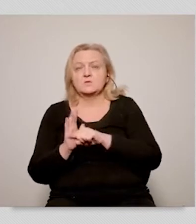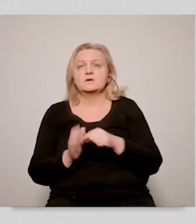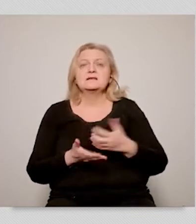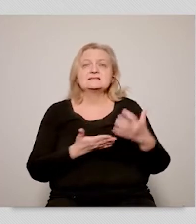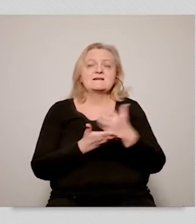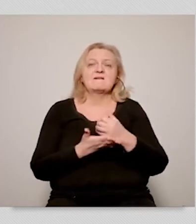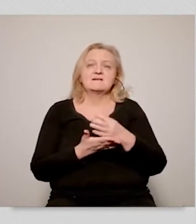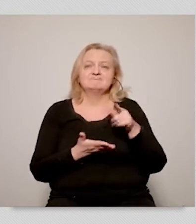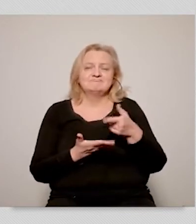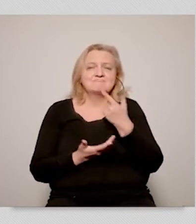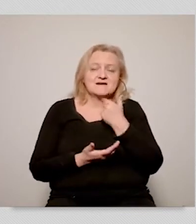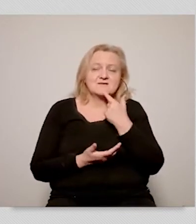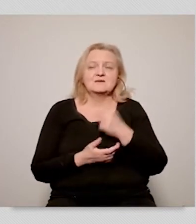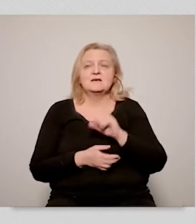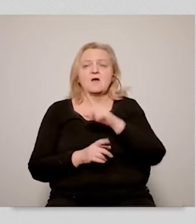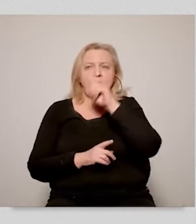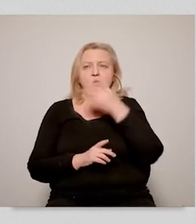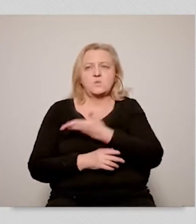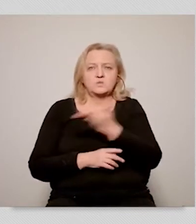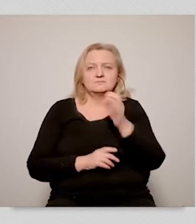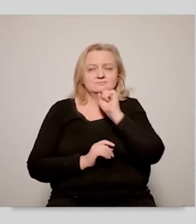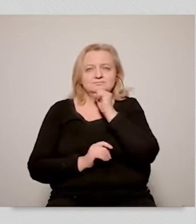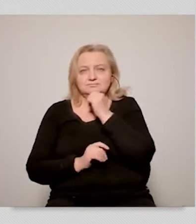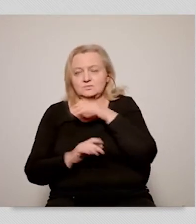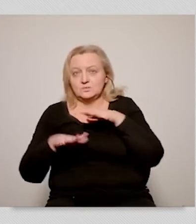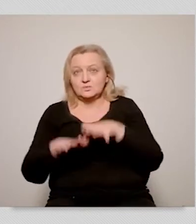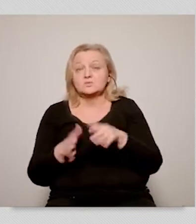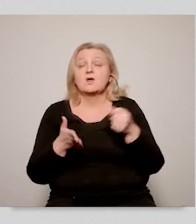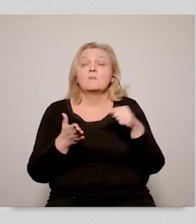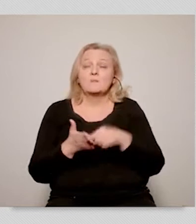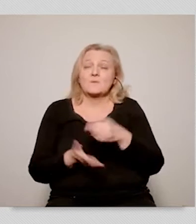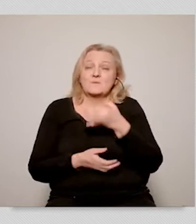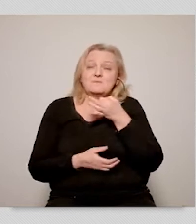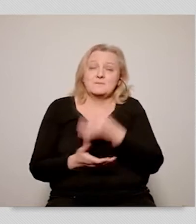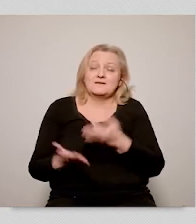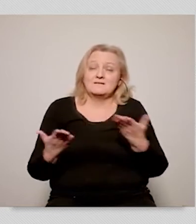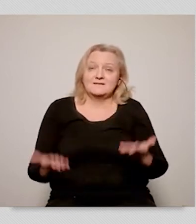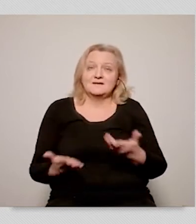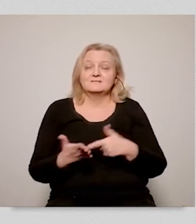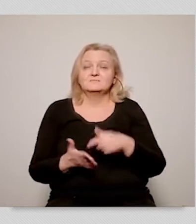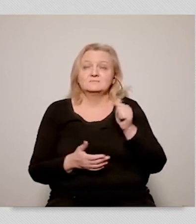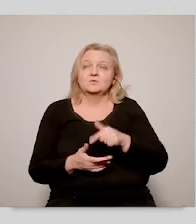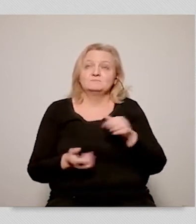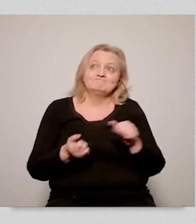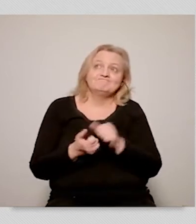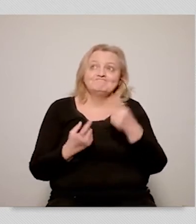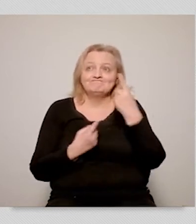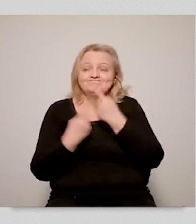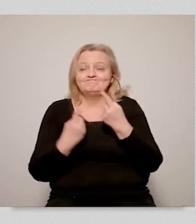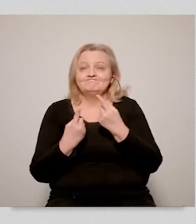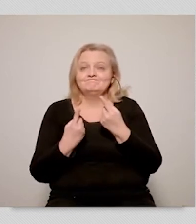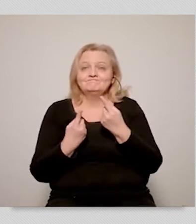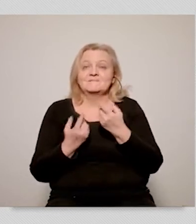fiskalnych, starzejącego się społeczeństwa. To jest pytanie, które już musimy zmierzyć niezależnie od tego, jak